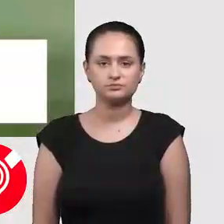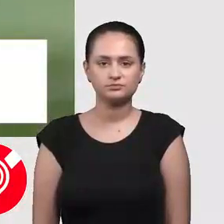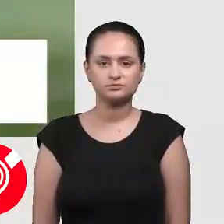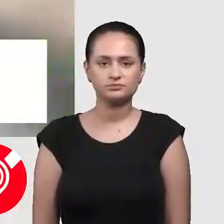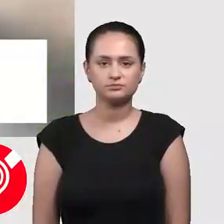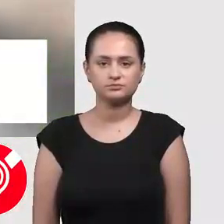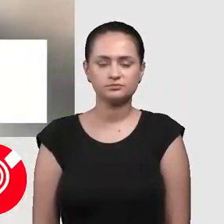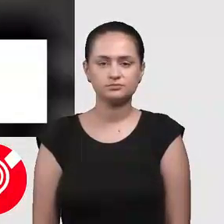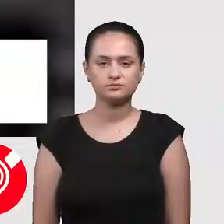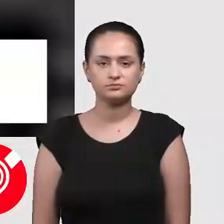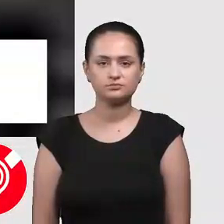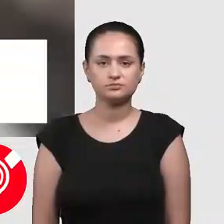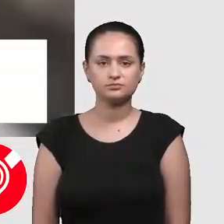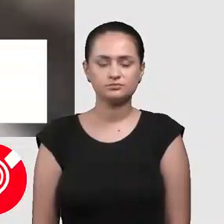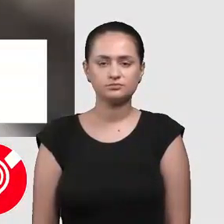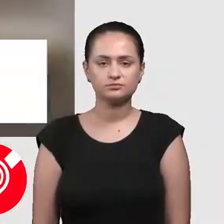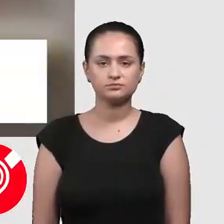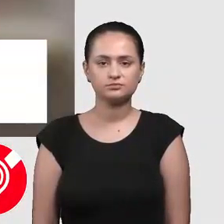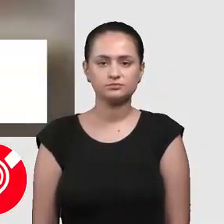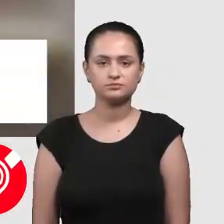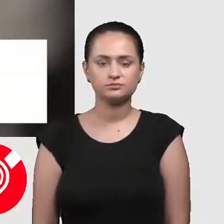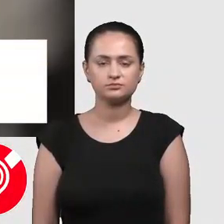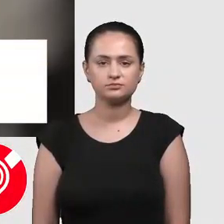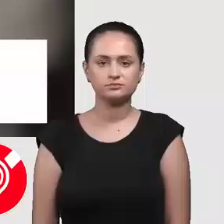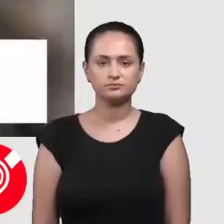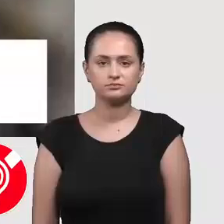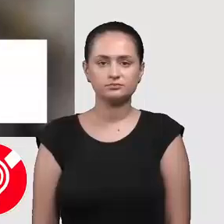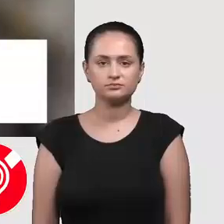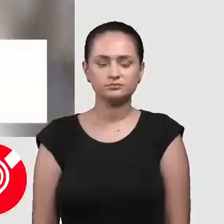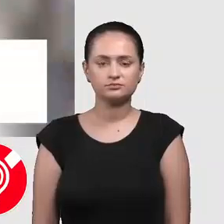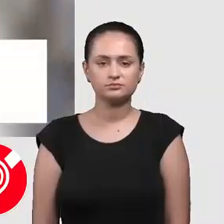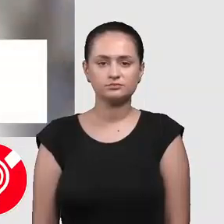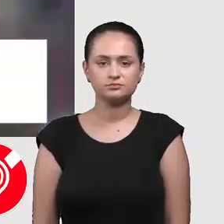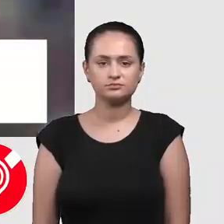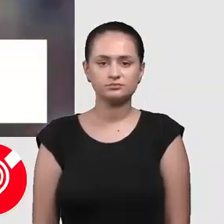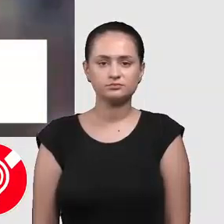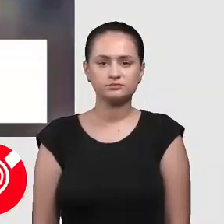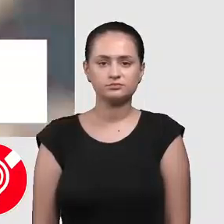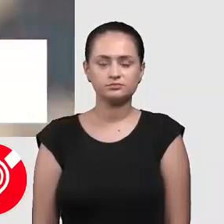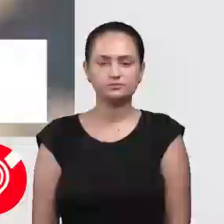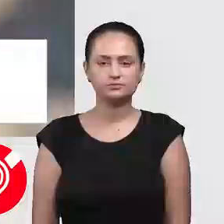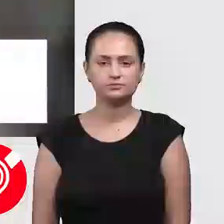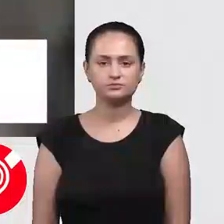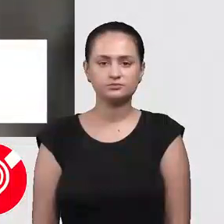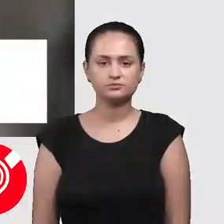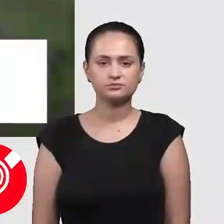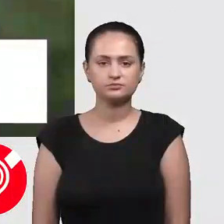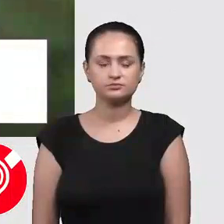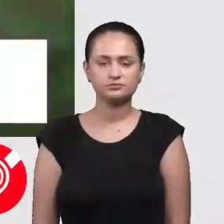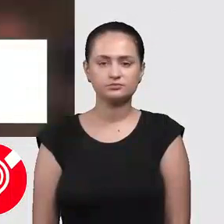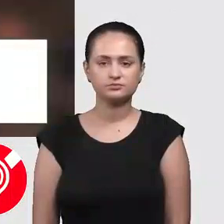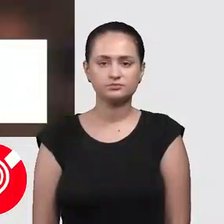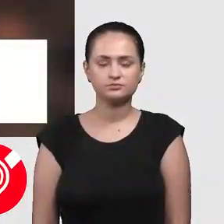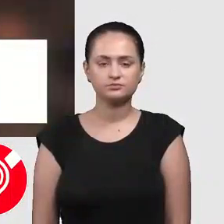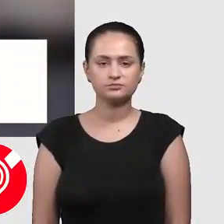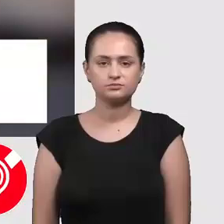că în acest atac au fost folosite arme americane. În urma atacului, 6 persoane au murit și alte peste 120